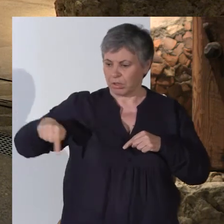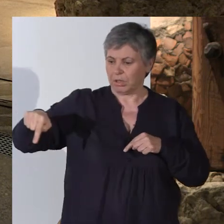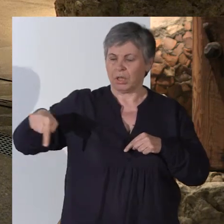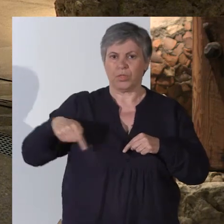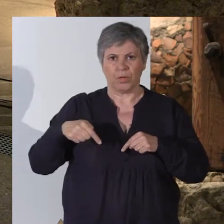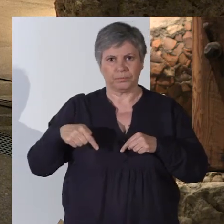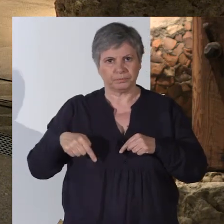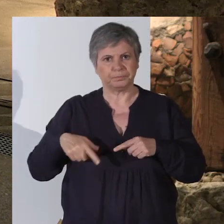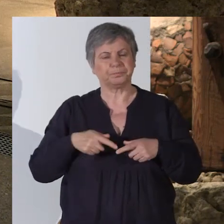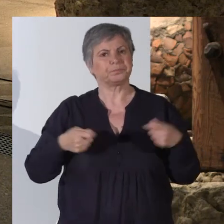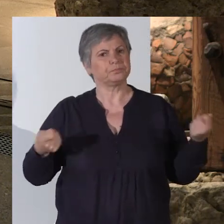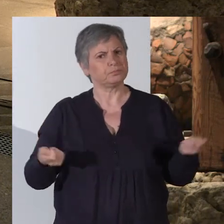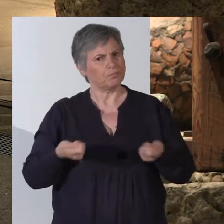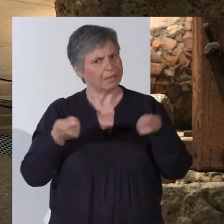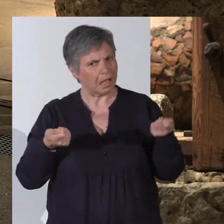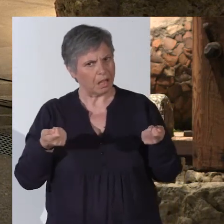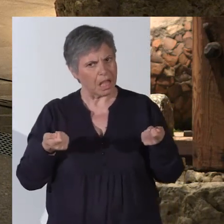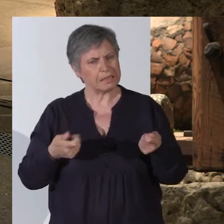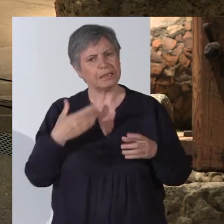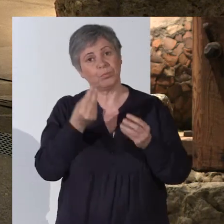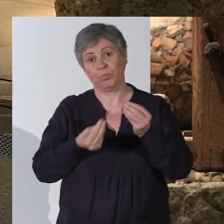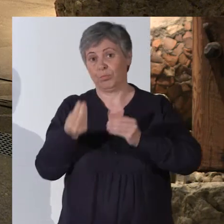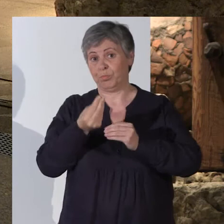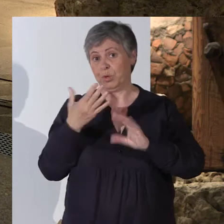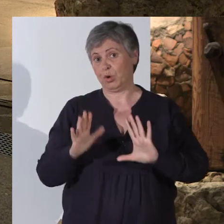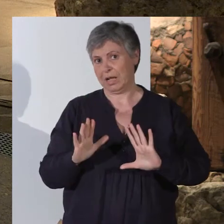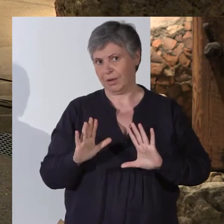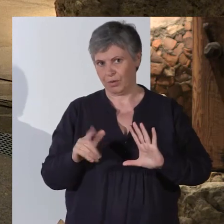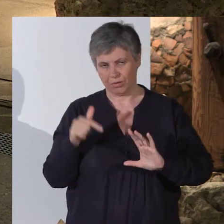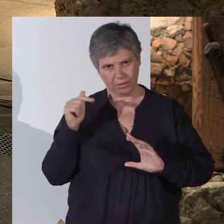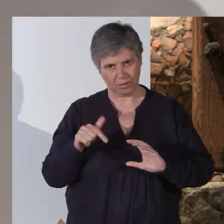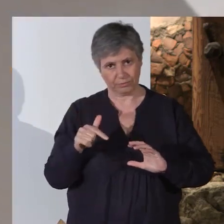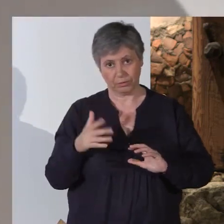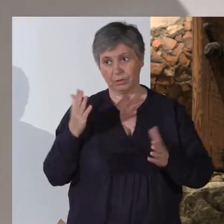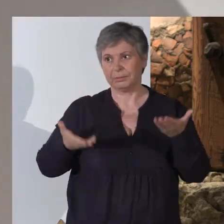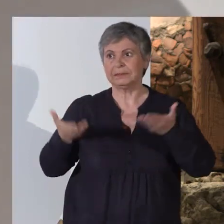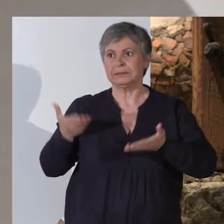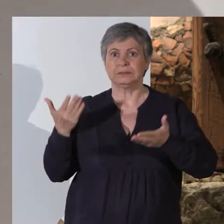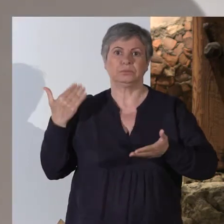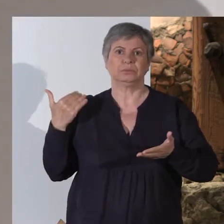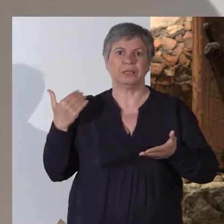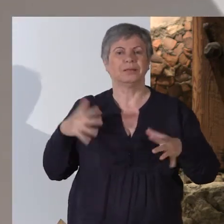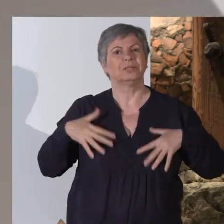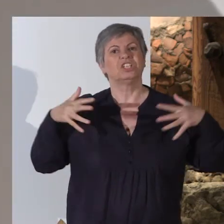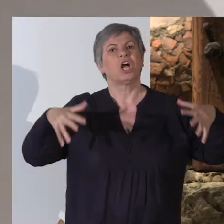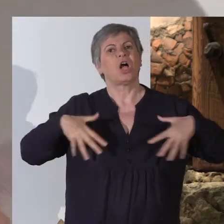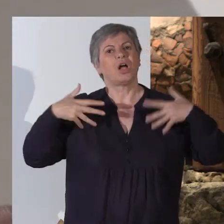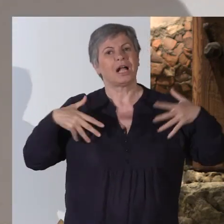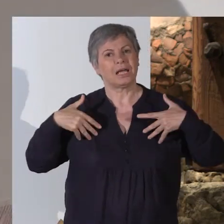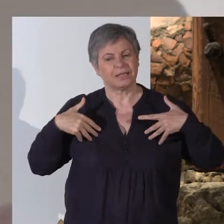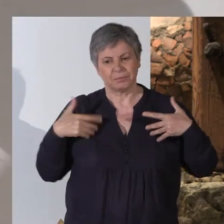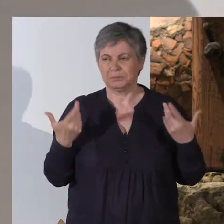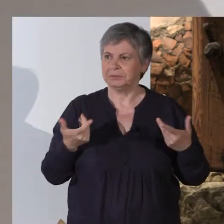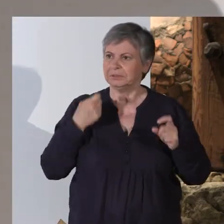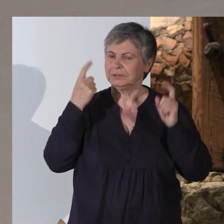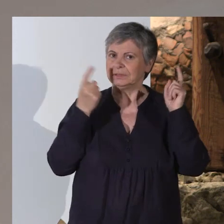οποίο έγινε είχε μία καλύτερη εξέλιξη το όλο πράγμα χαρήκαμε πολύ και σκεφτήκαμε τι μπορούμε να κάνουμε από